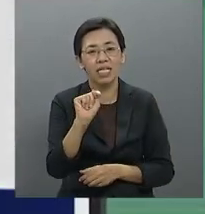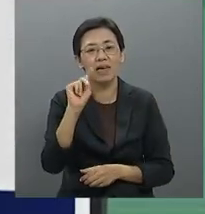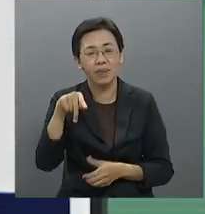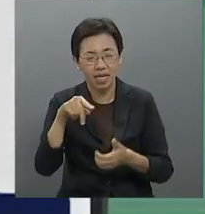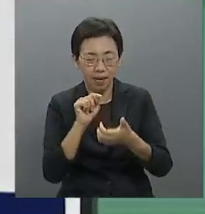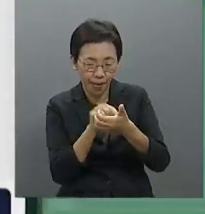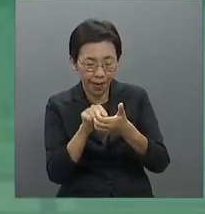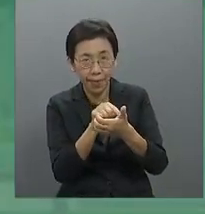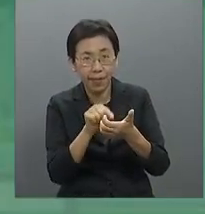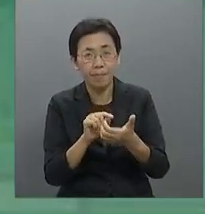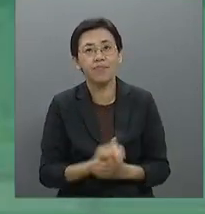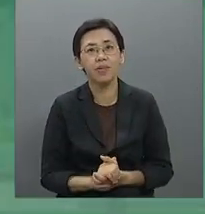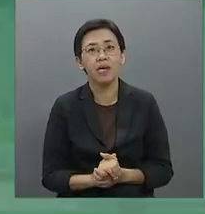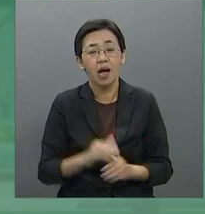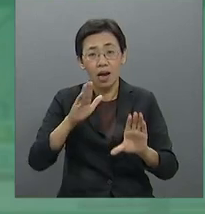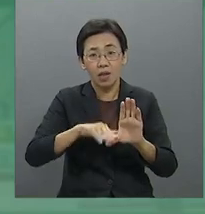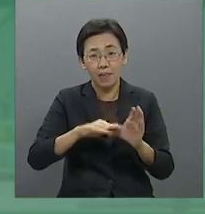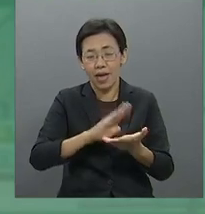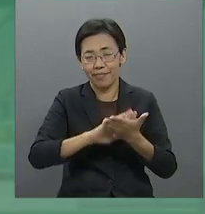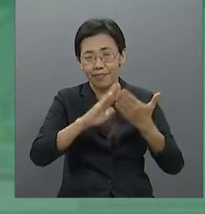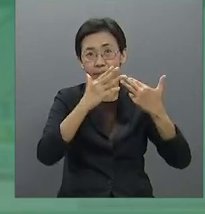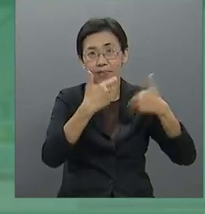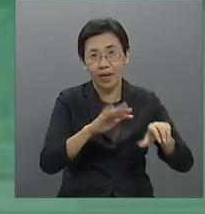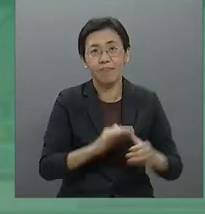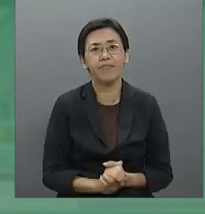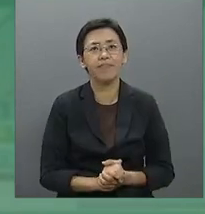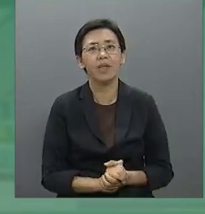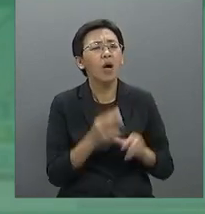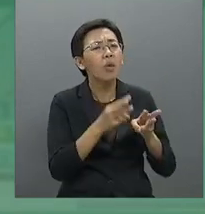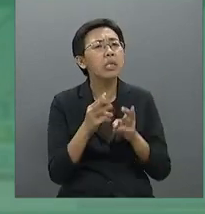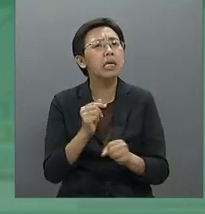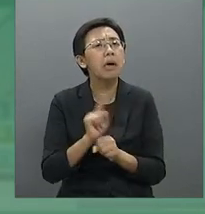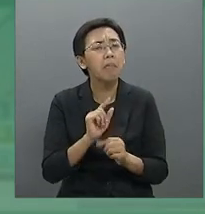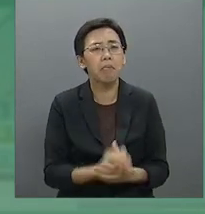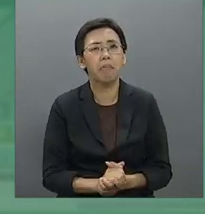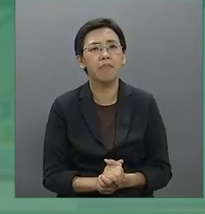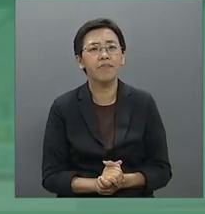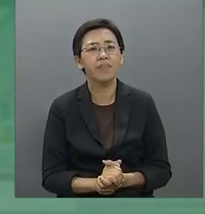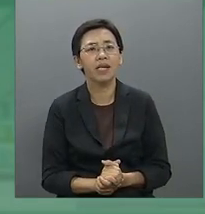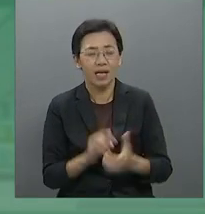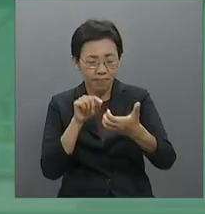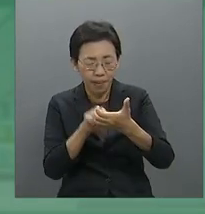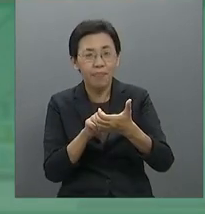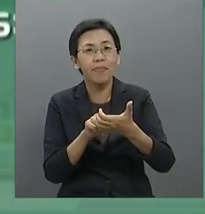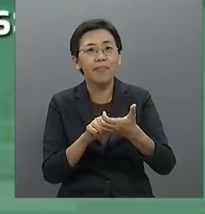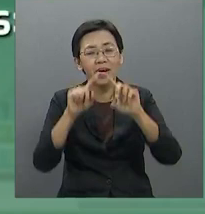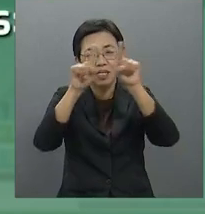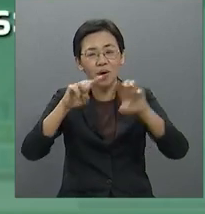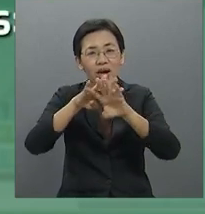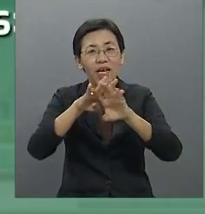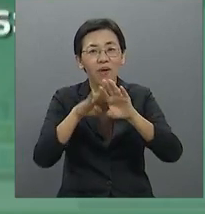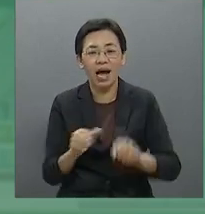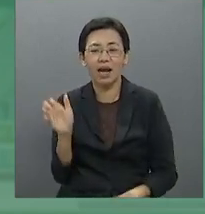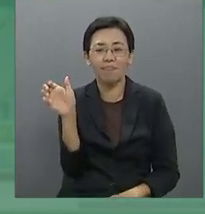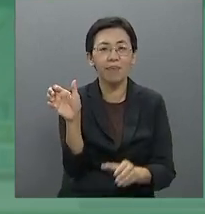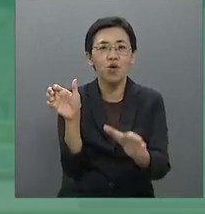ลงทะเบีนสำเร็จการ CheckIn CheckOutเลือก Scan QRสแนปาย QR เพื่อเช็อนก่